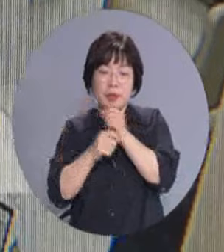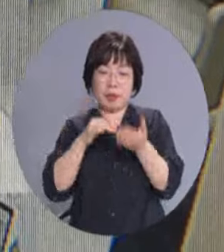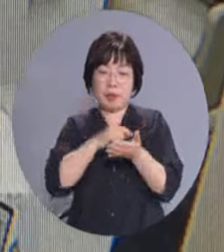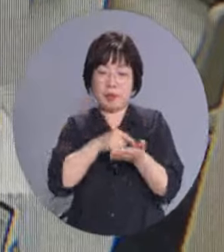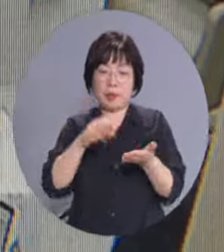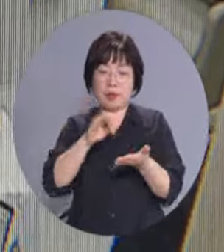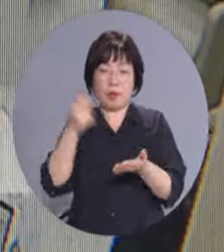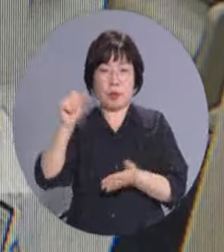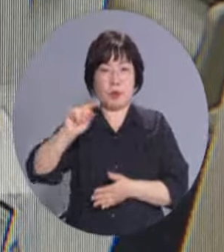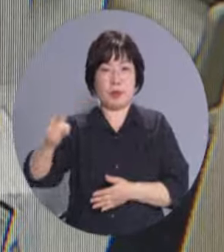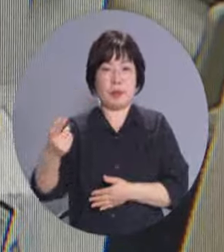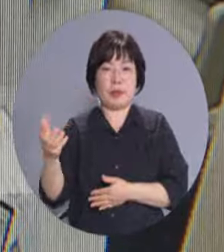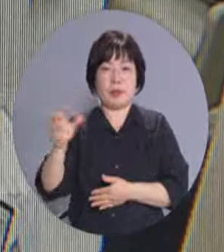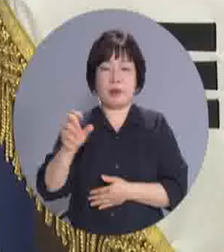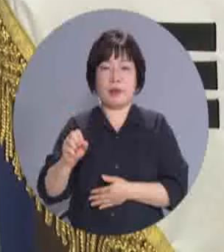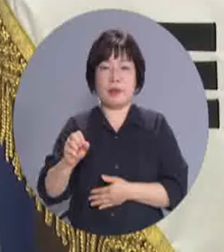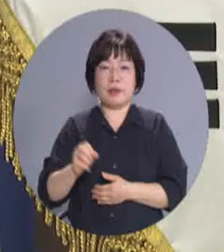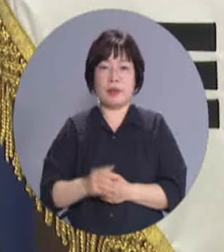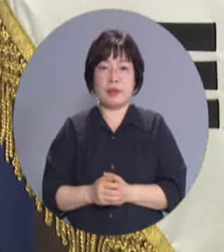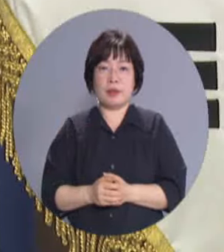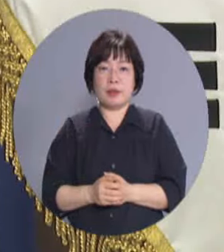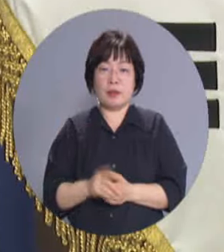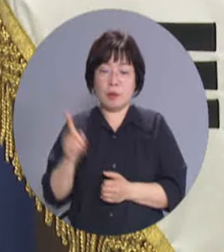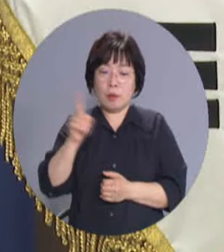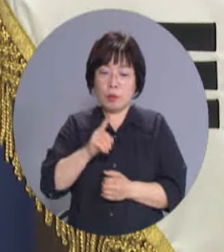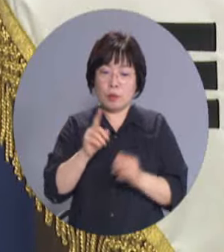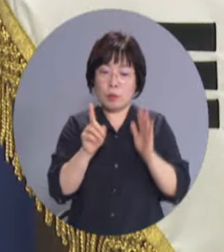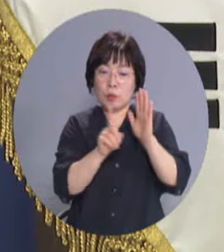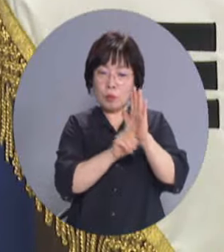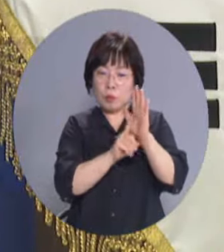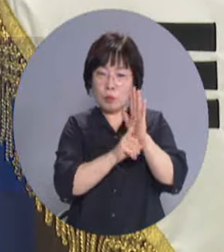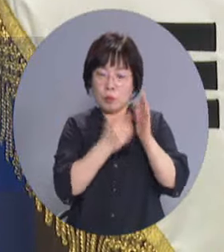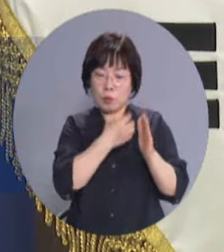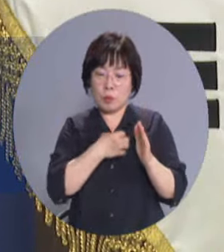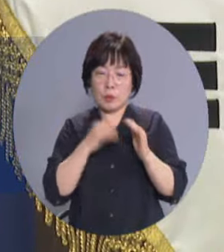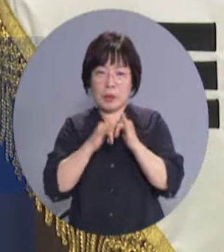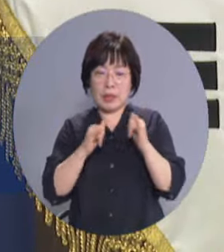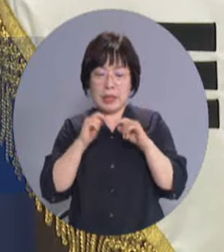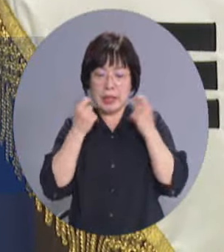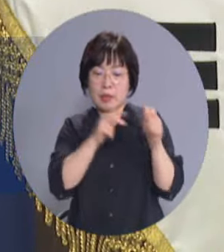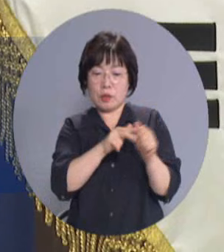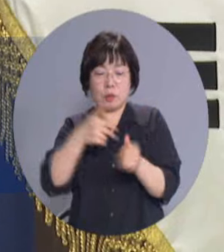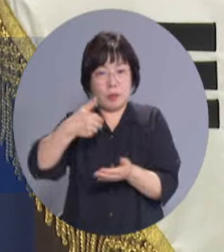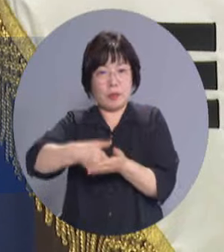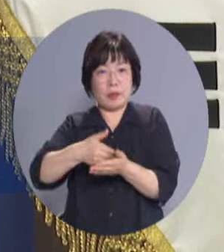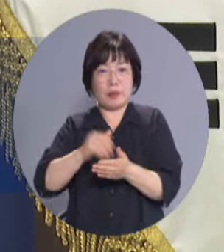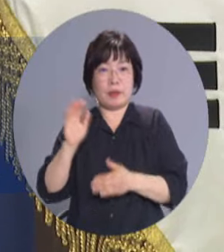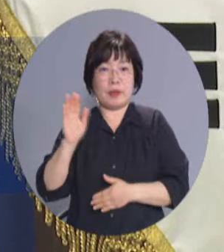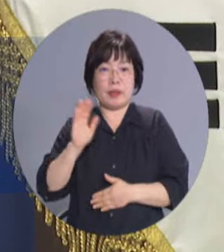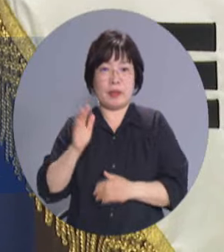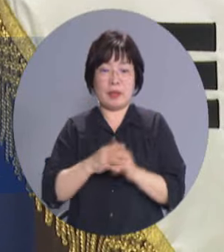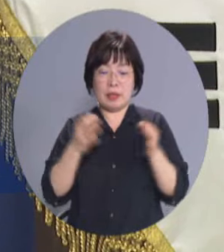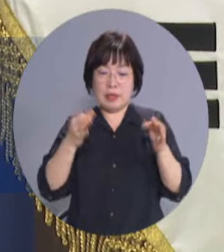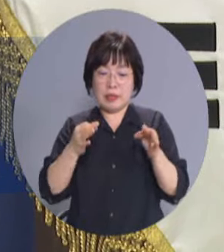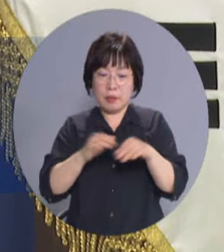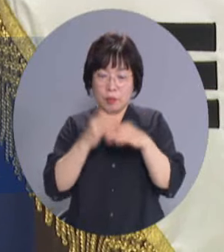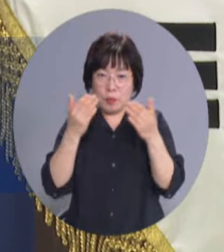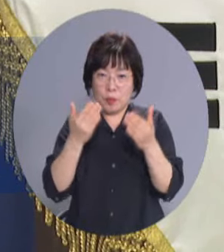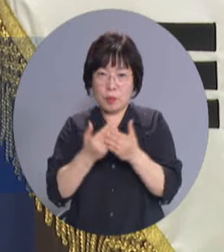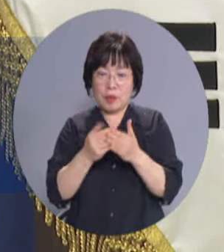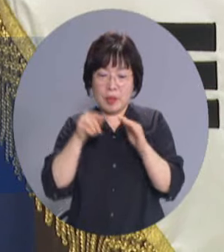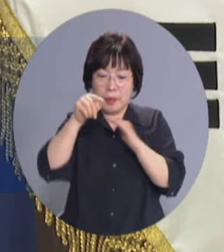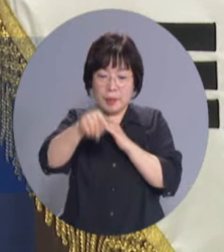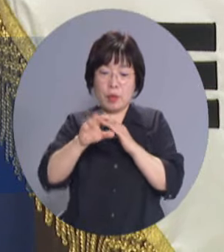5100억 원에 달합니다 어떤 관공서도 전화로 개인 정보를 요구하지 않습니다 어떤 금융 기관도 은행